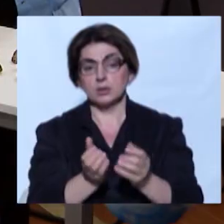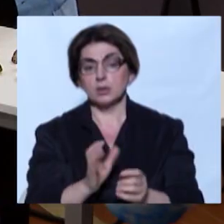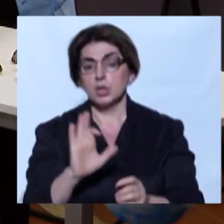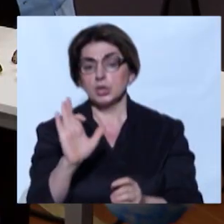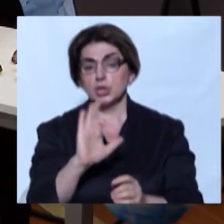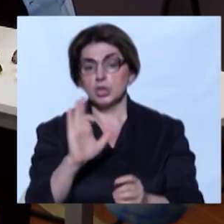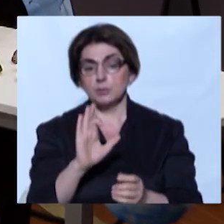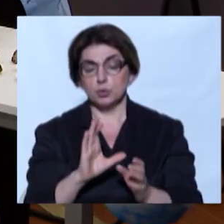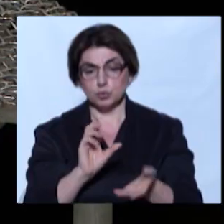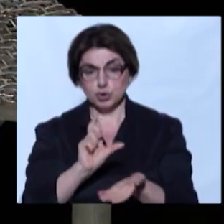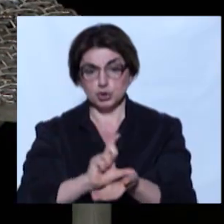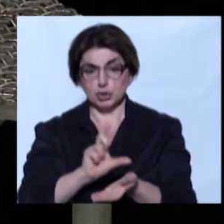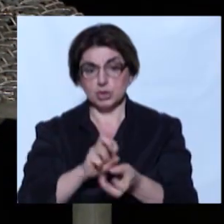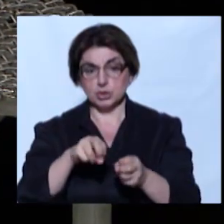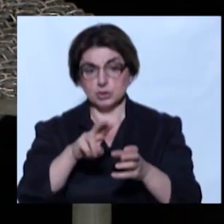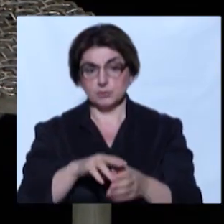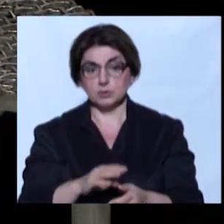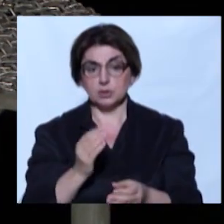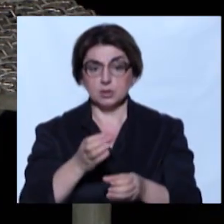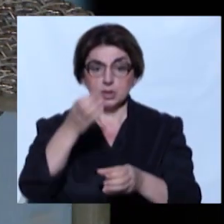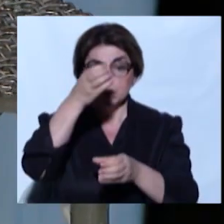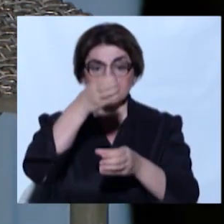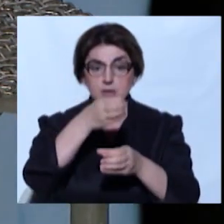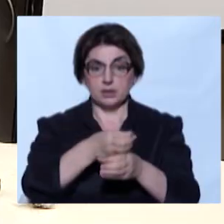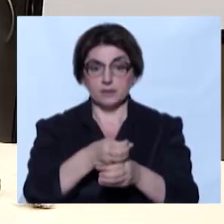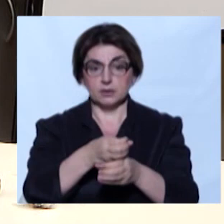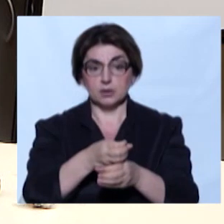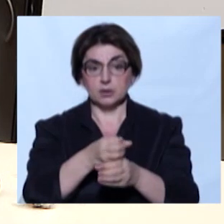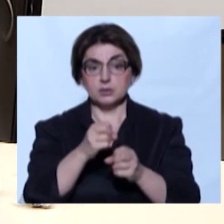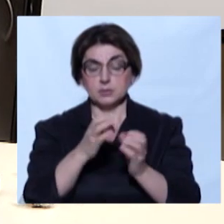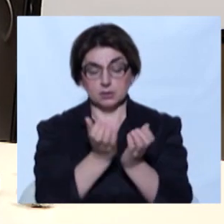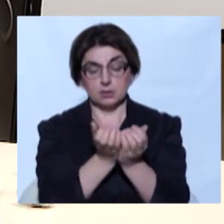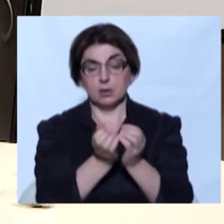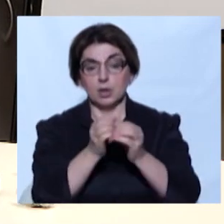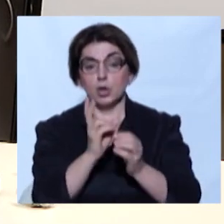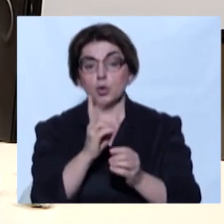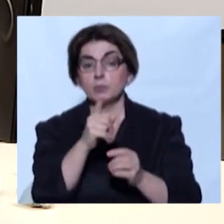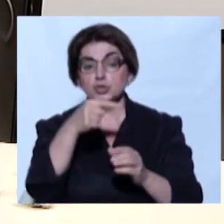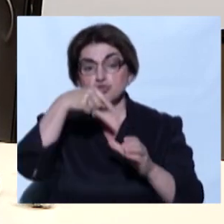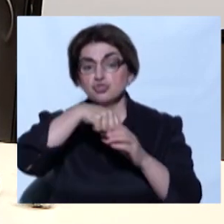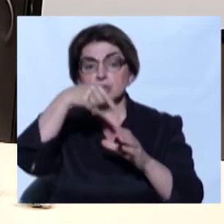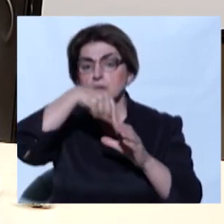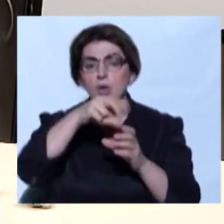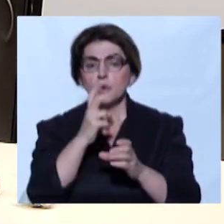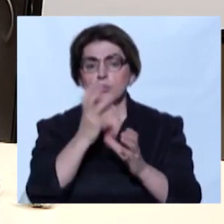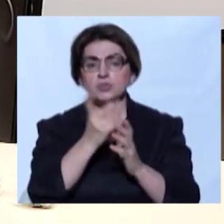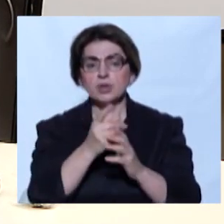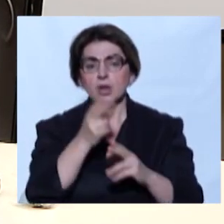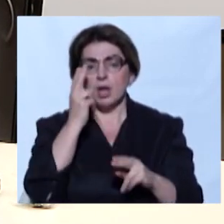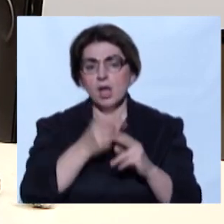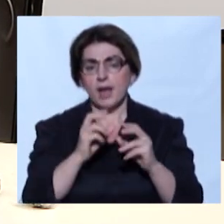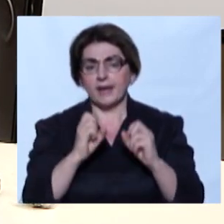ქიმიურ ჭიქაში და ზევიდან თქვენ ხედავთ, რომ მოთავსებულია კოლბა, რომელშიც არის ყინული მოთავსებული.